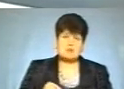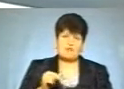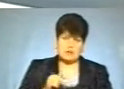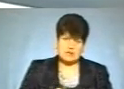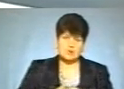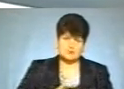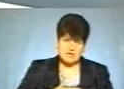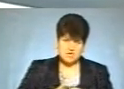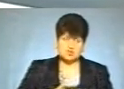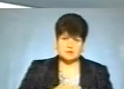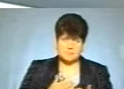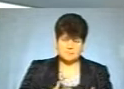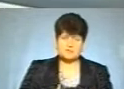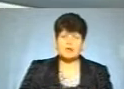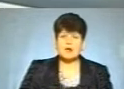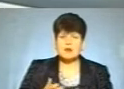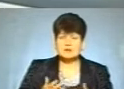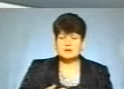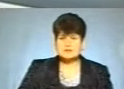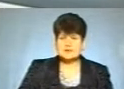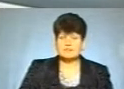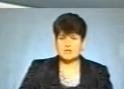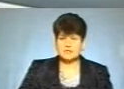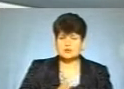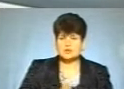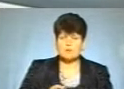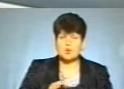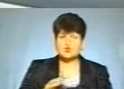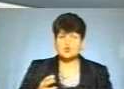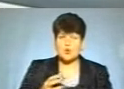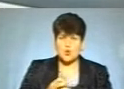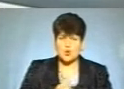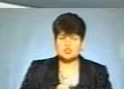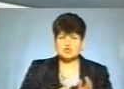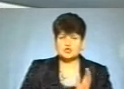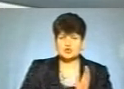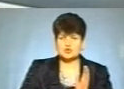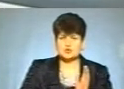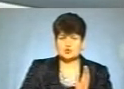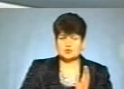нашими даними. Фактично це йдеться про скорочення 600